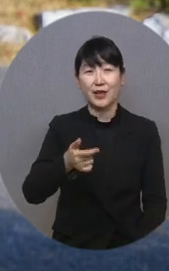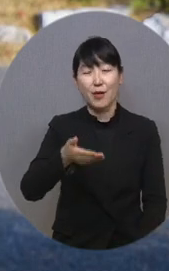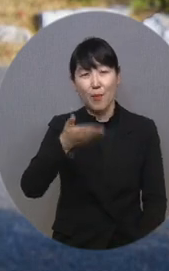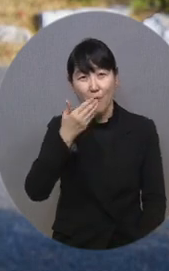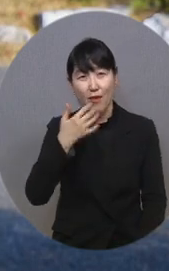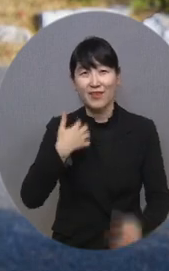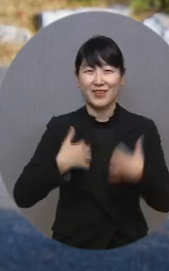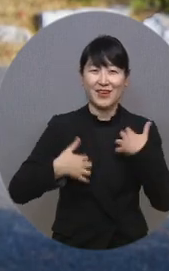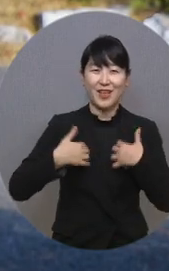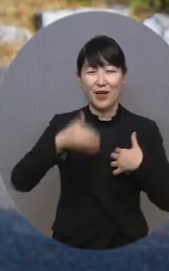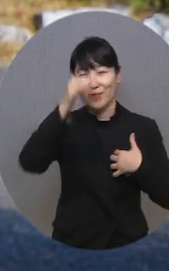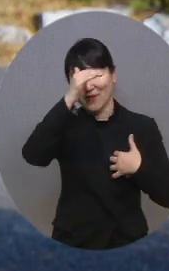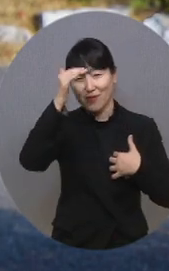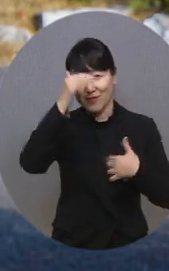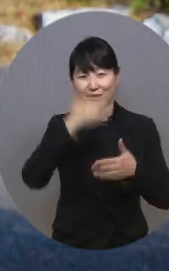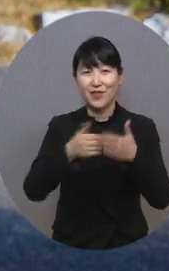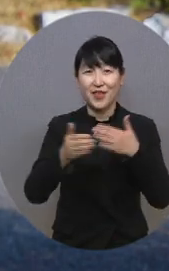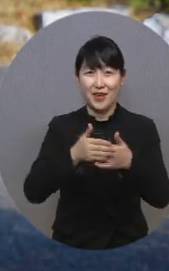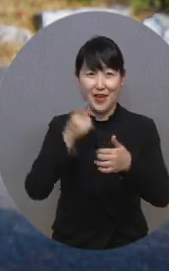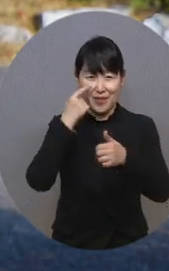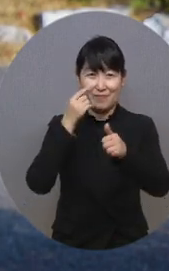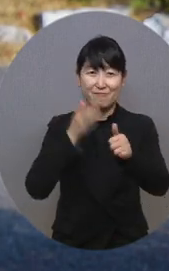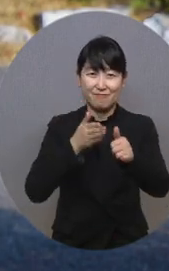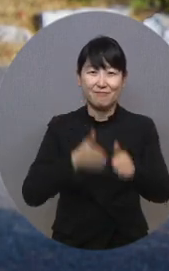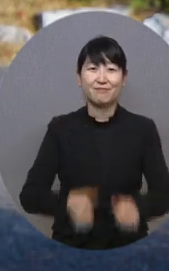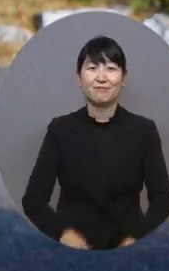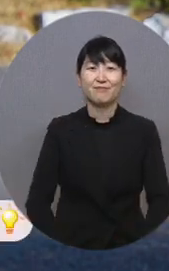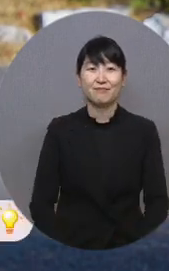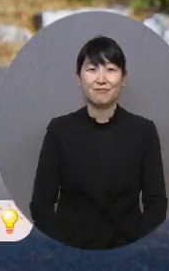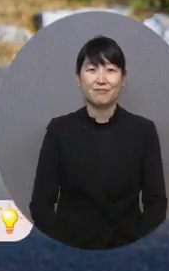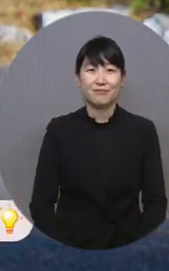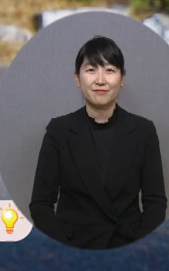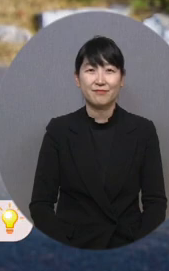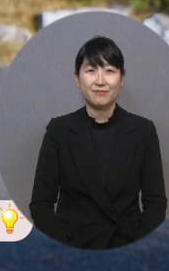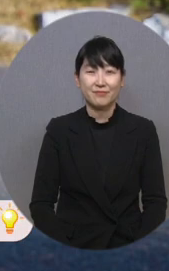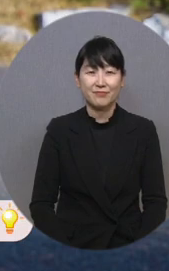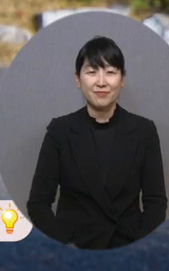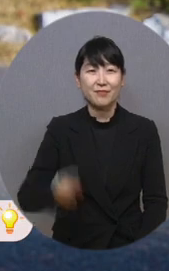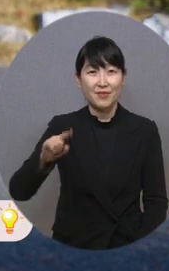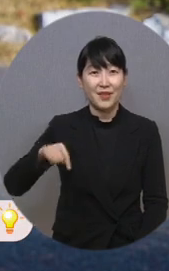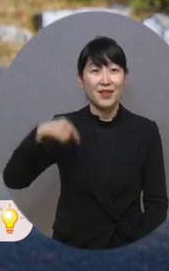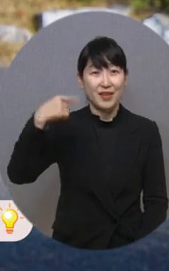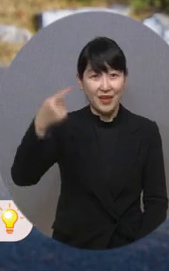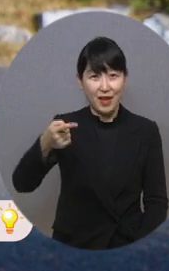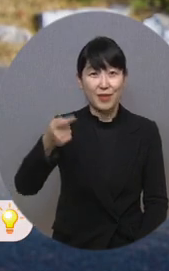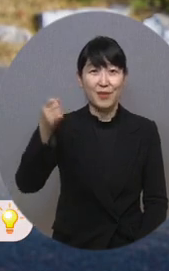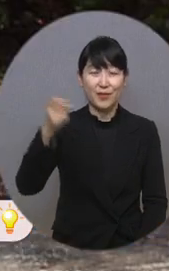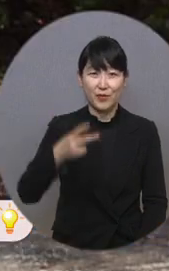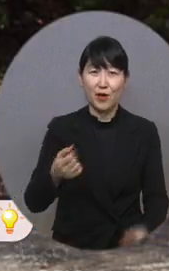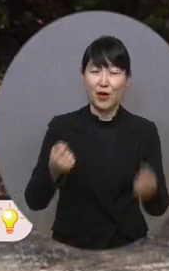볼거리들 이런 것들 한번 경험해 보시면 좋을 것 같아요. 자, 그러면 저는 다음 이 시간에도